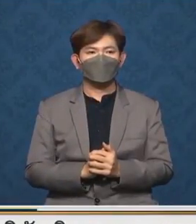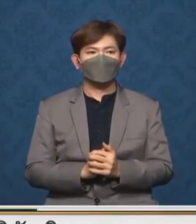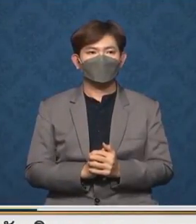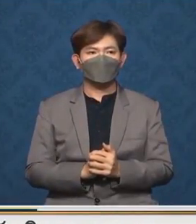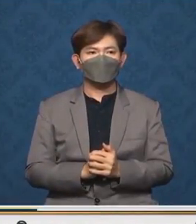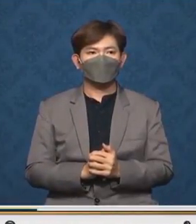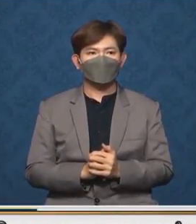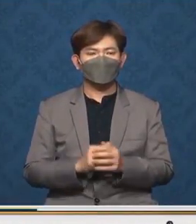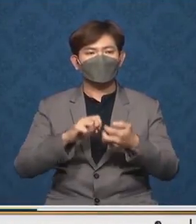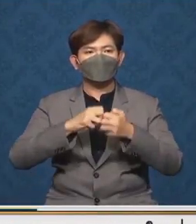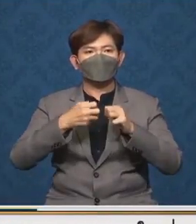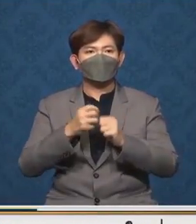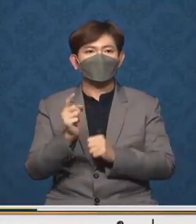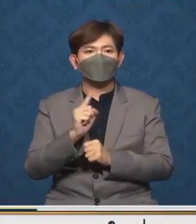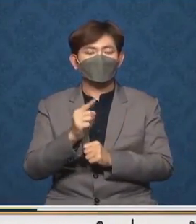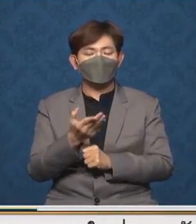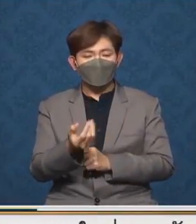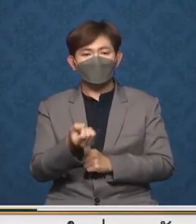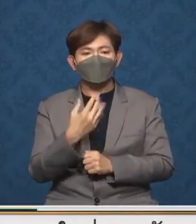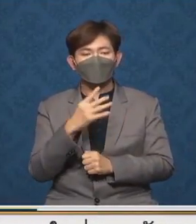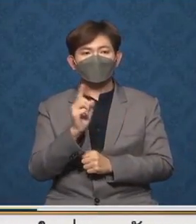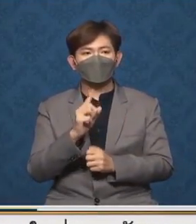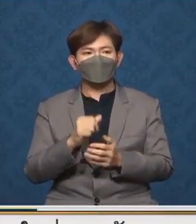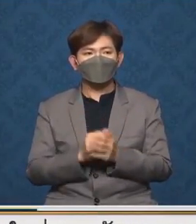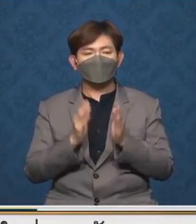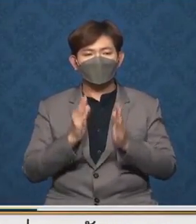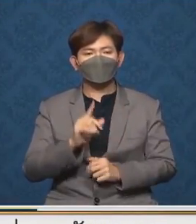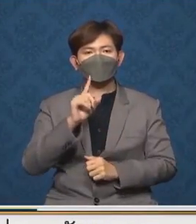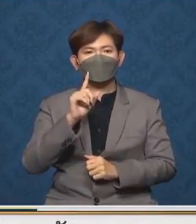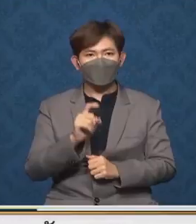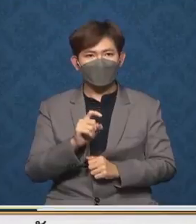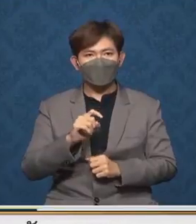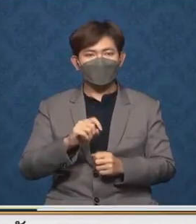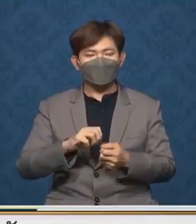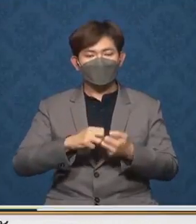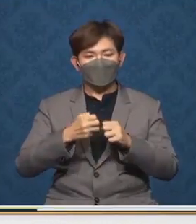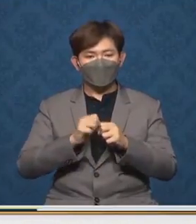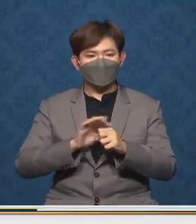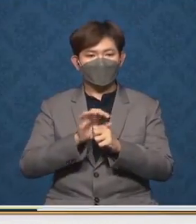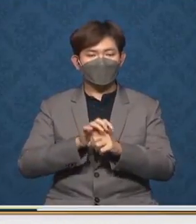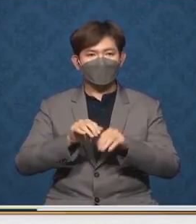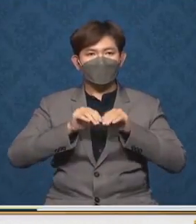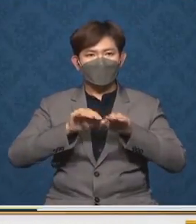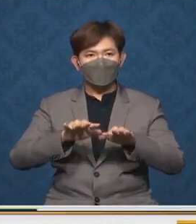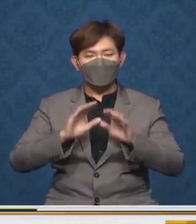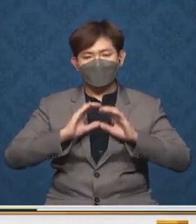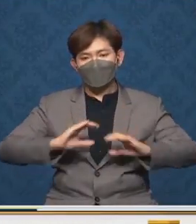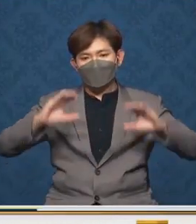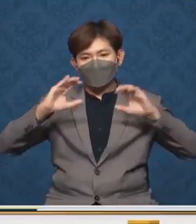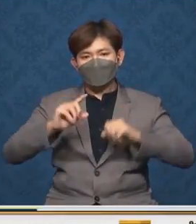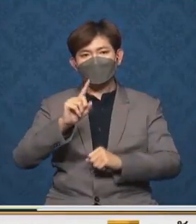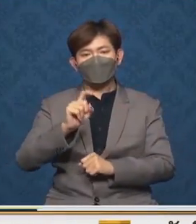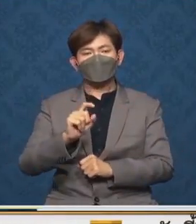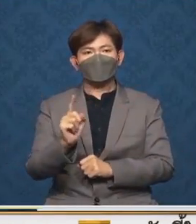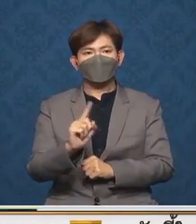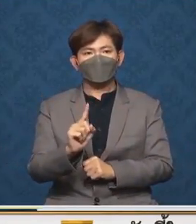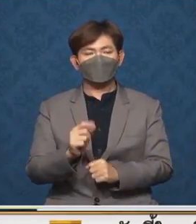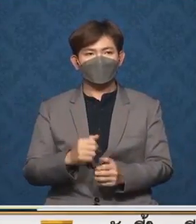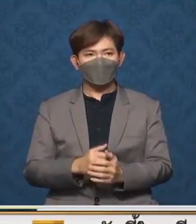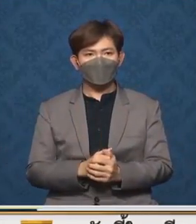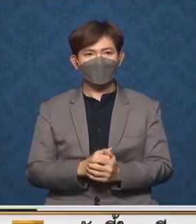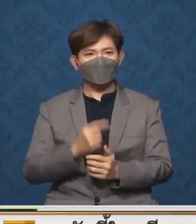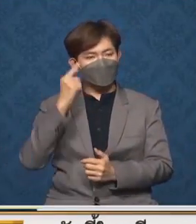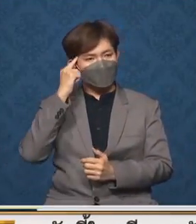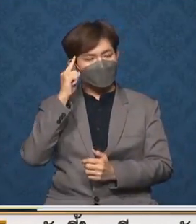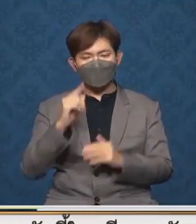ต่อข้อกล่าวหาที่ท่านกล่าวว่าการมีคนตายเพราะโรคระบาดโควิดเท่ากับรัฐบาลฆ่าความตายนั้นผม